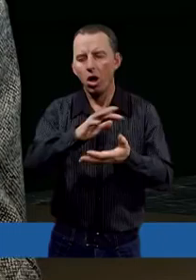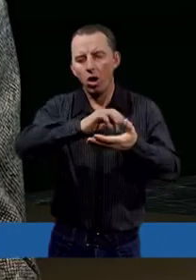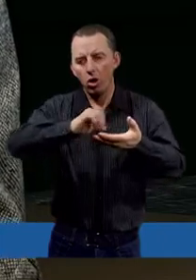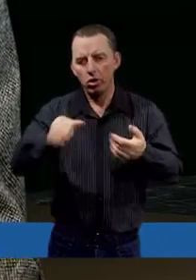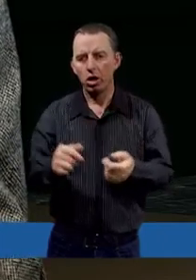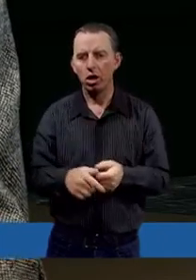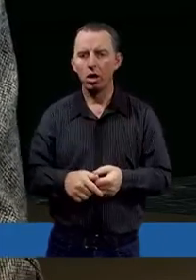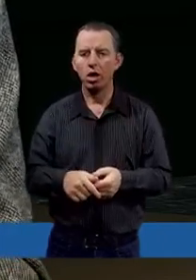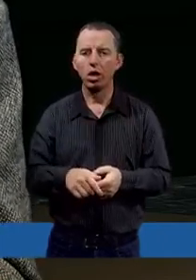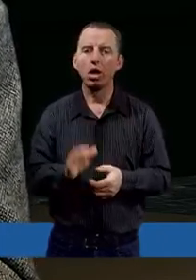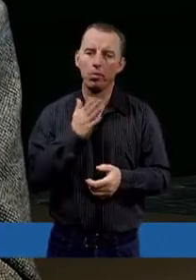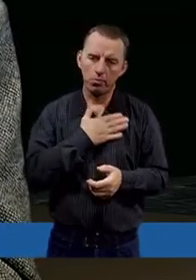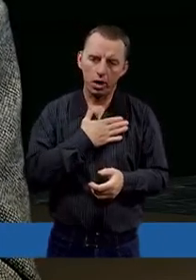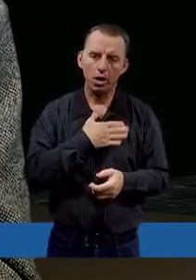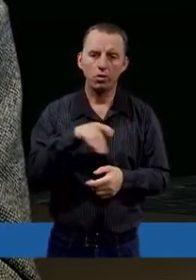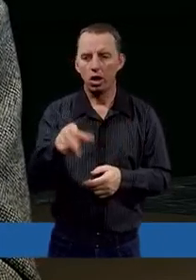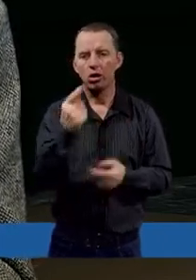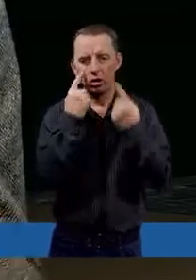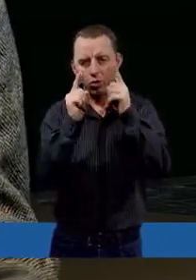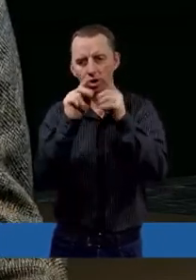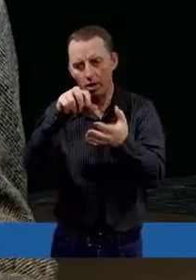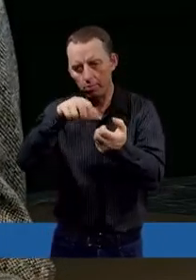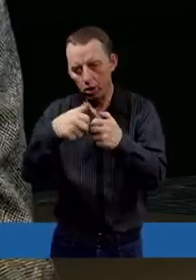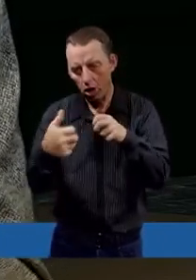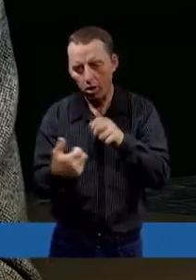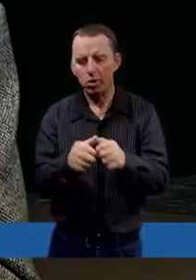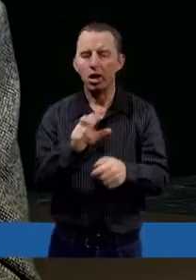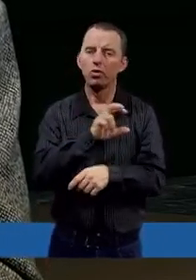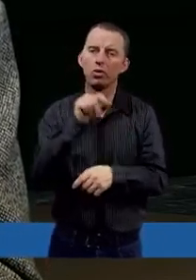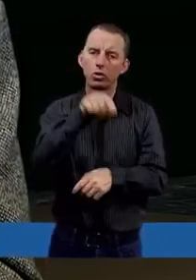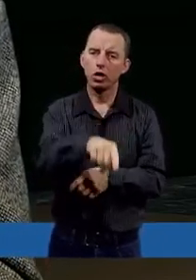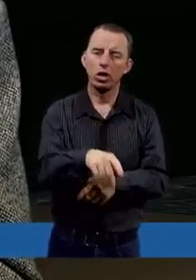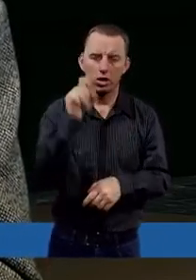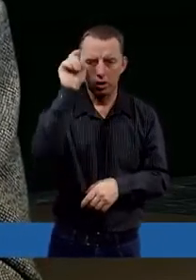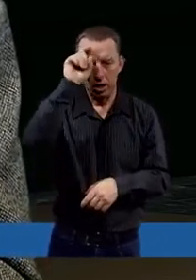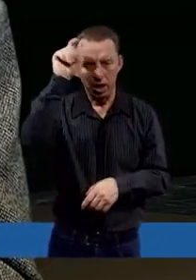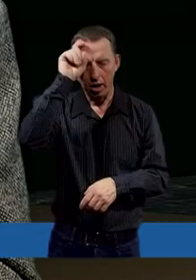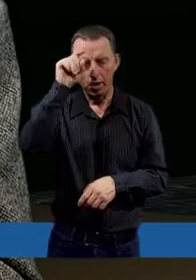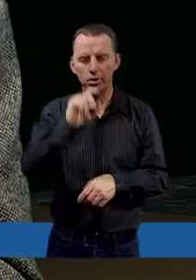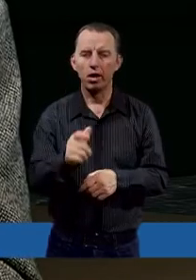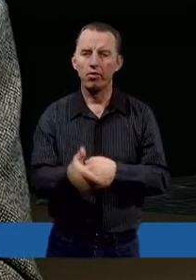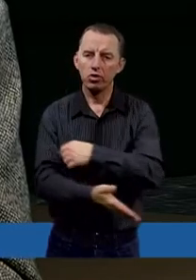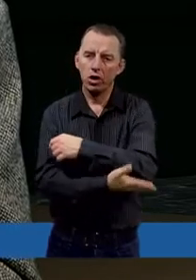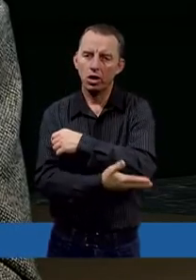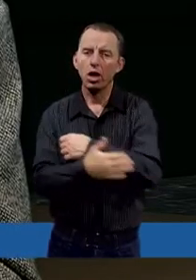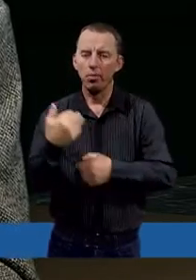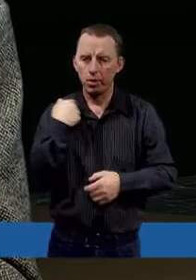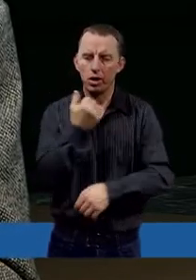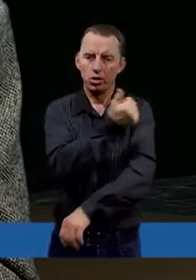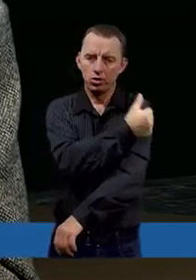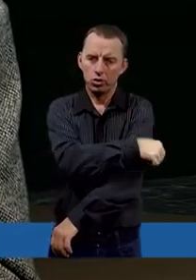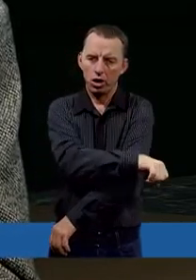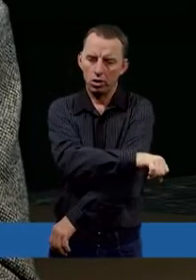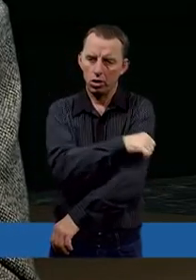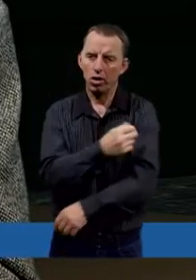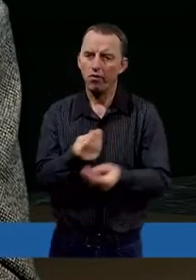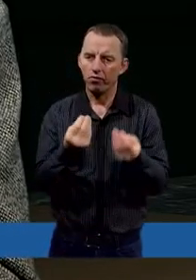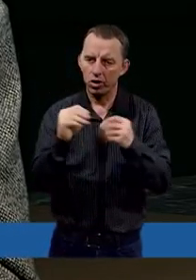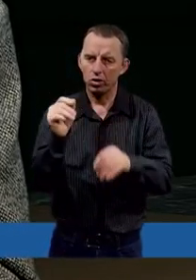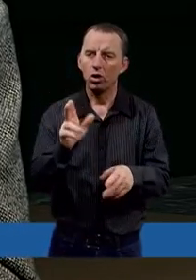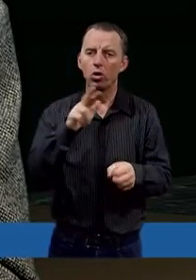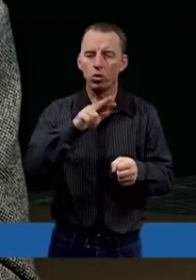człowiekowi wolności, więc tutaj dostrzegam ten problem, że czy Niemcy, którzy w zasadzie byli chrześcijanami w większości, a którzy